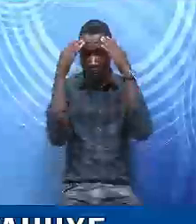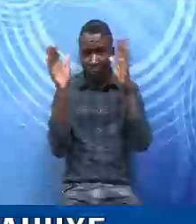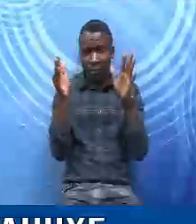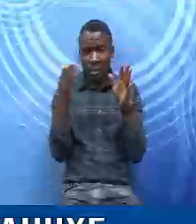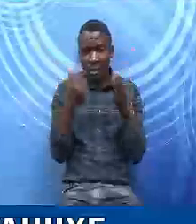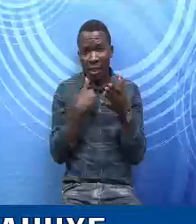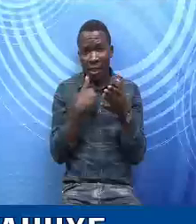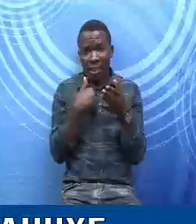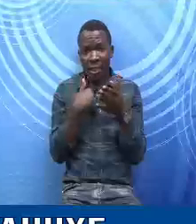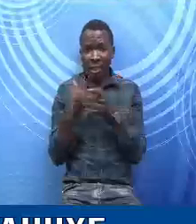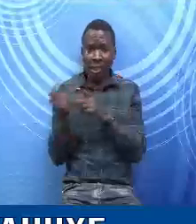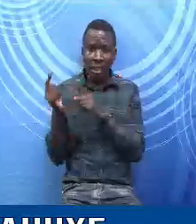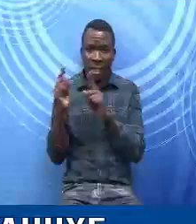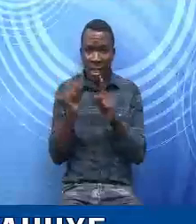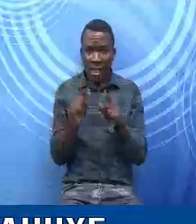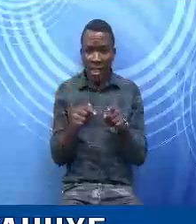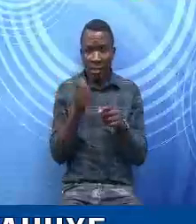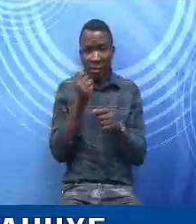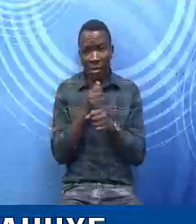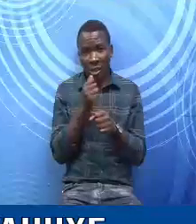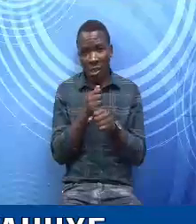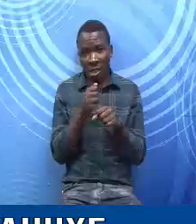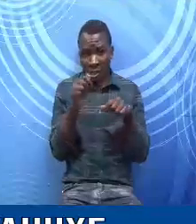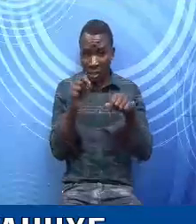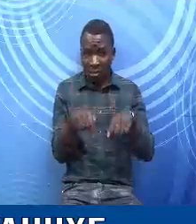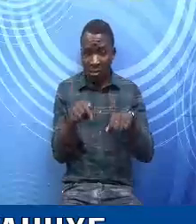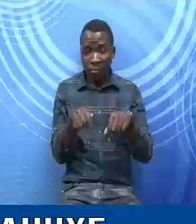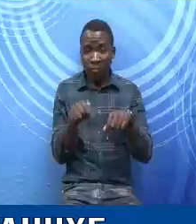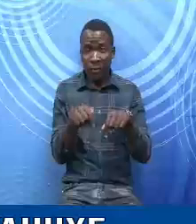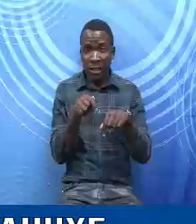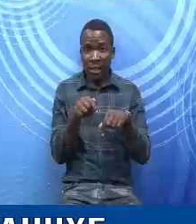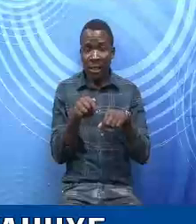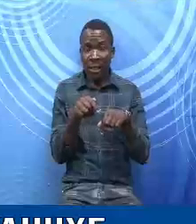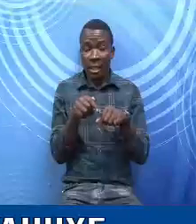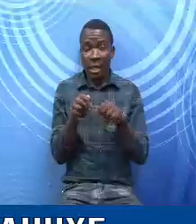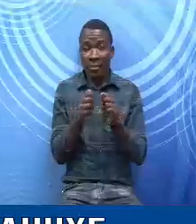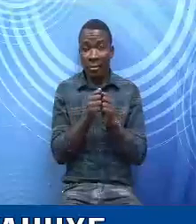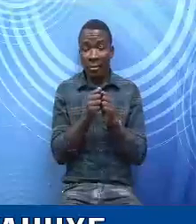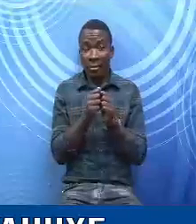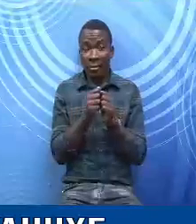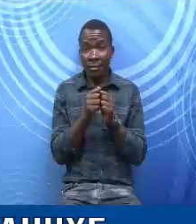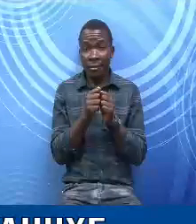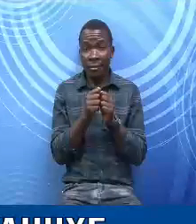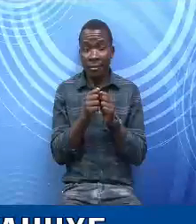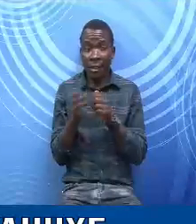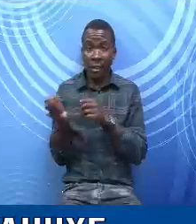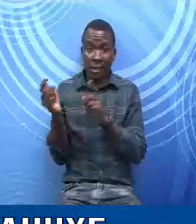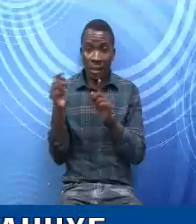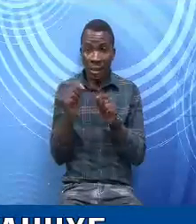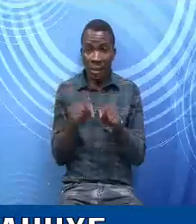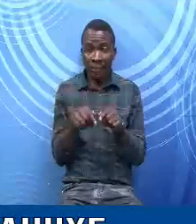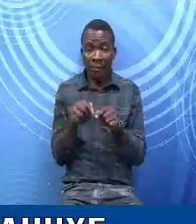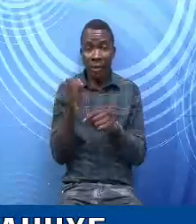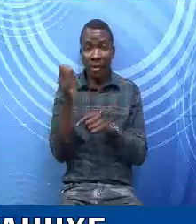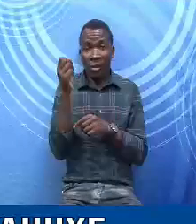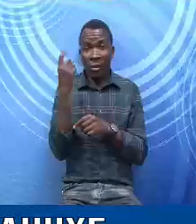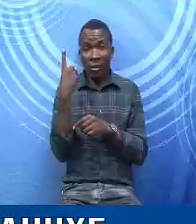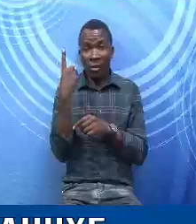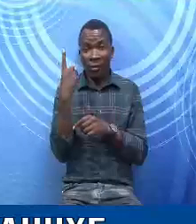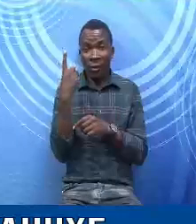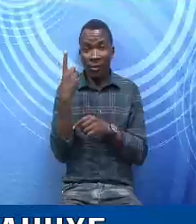ahangaha nze gukora ahangaha, nkorera ahangaha n'abashinwa, nze ahangaha numva ntihariho